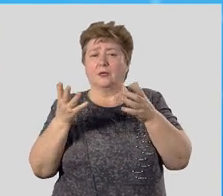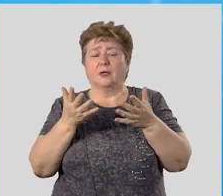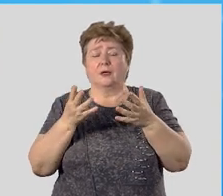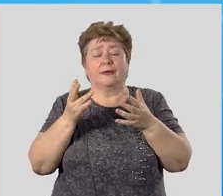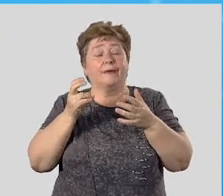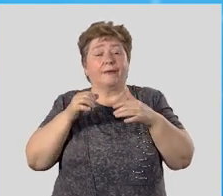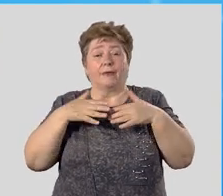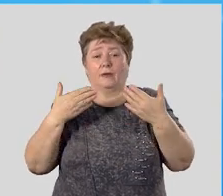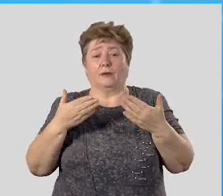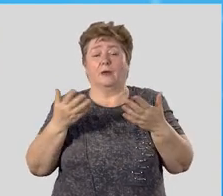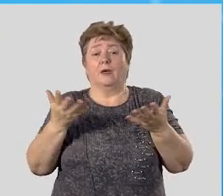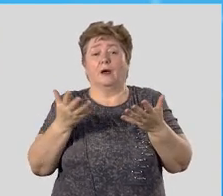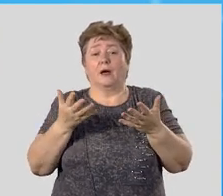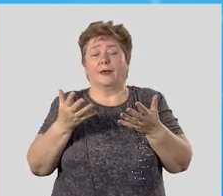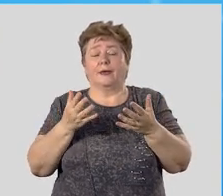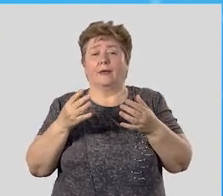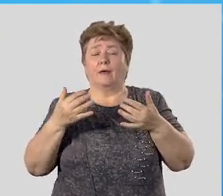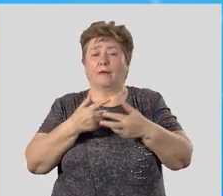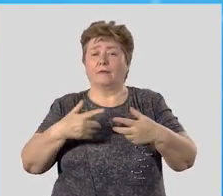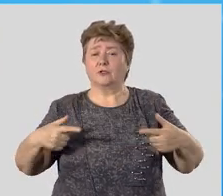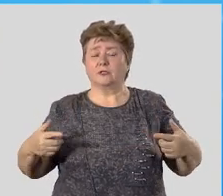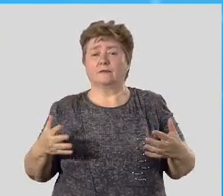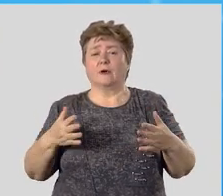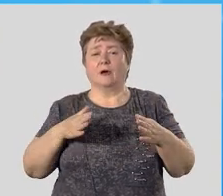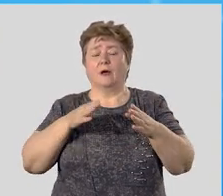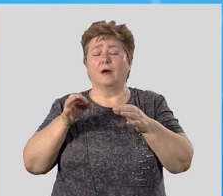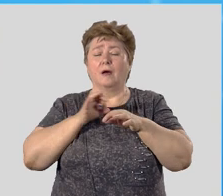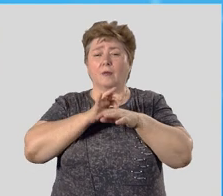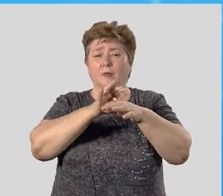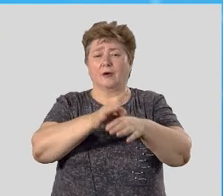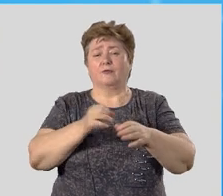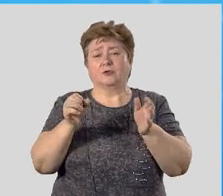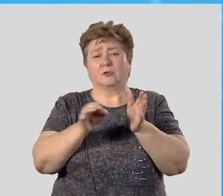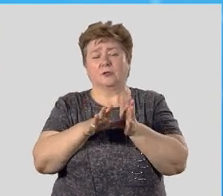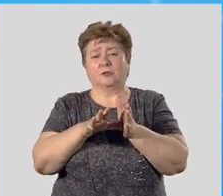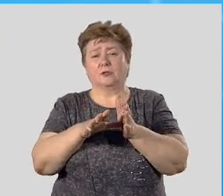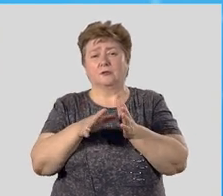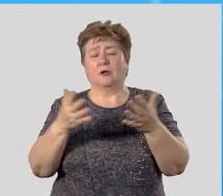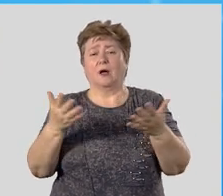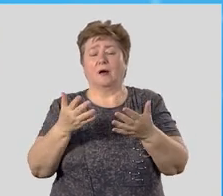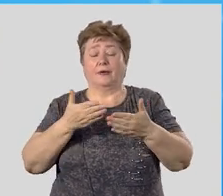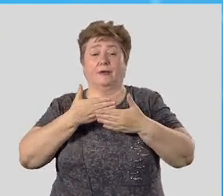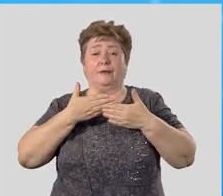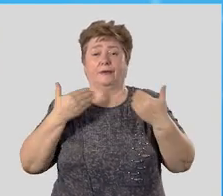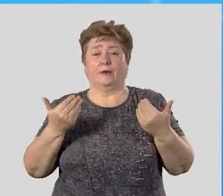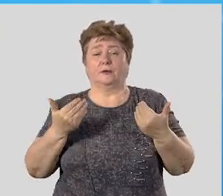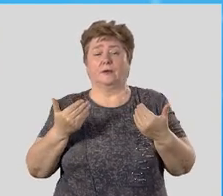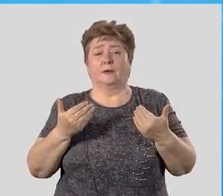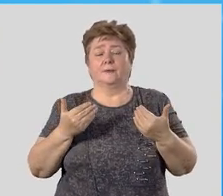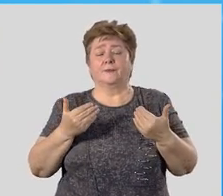какие нет. Какие вещества проводят электрический ток, а какие не